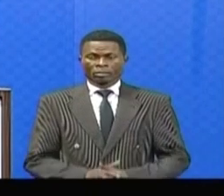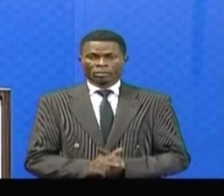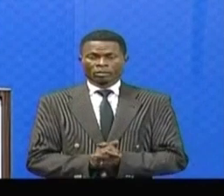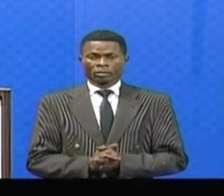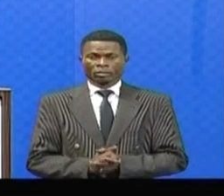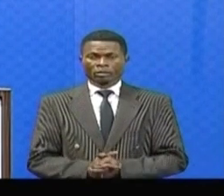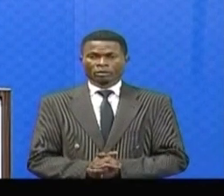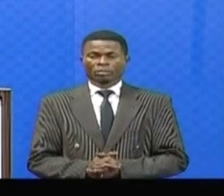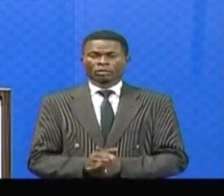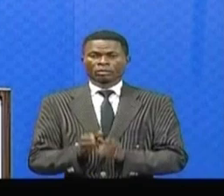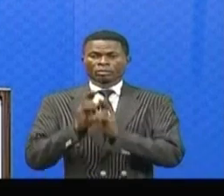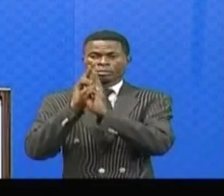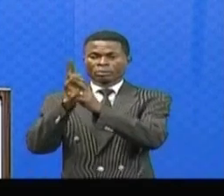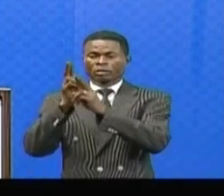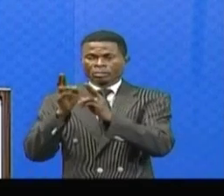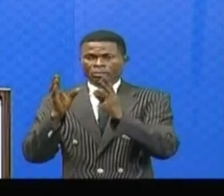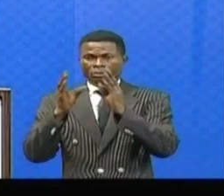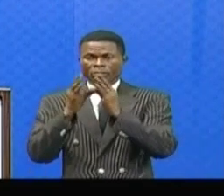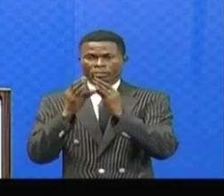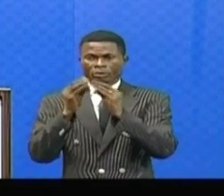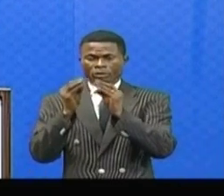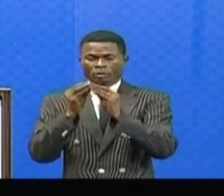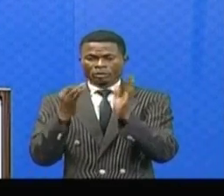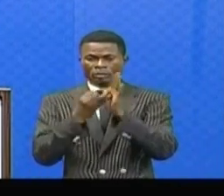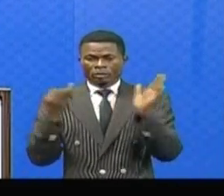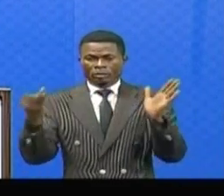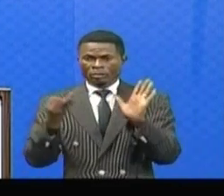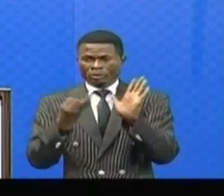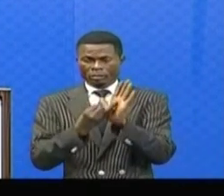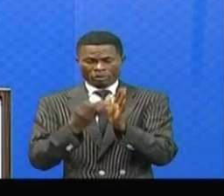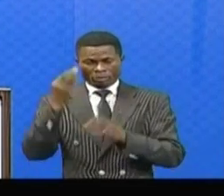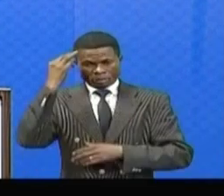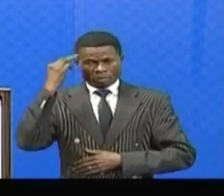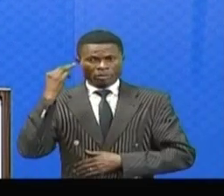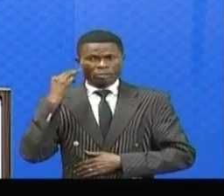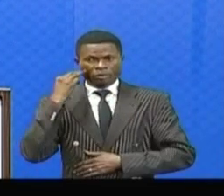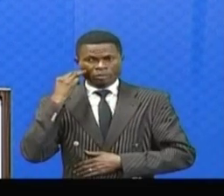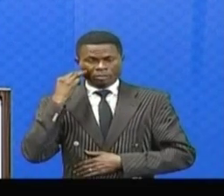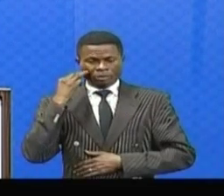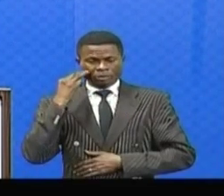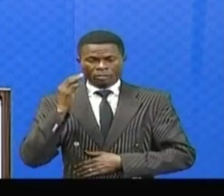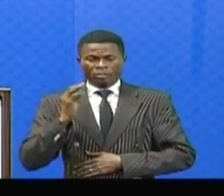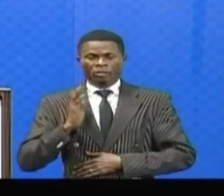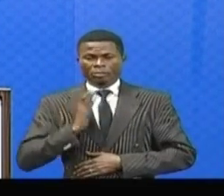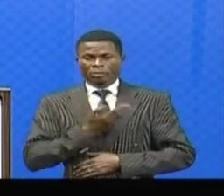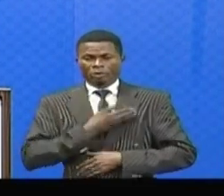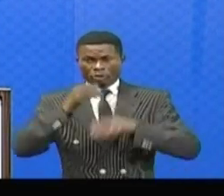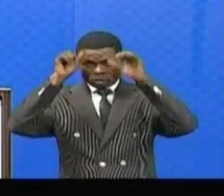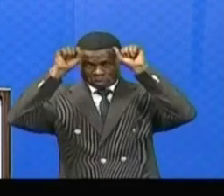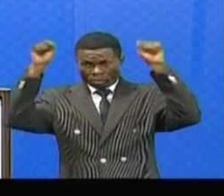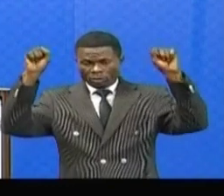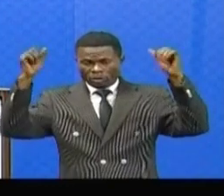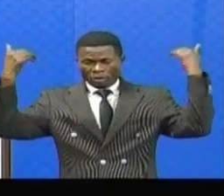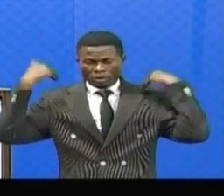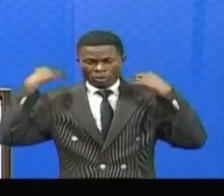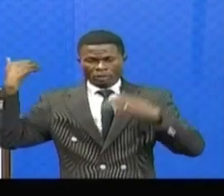Compte rendu de la 67e réunion du Conseil de ministres, le président de la République, chef de